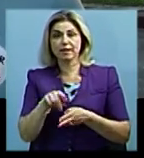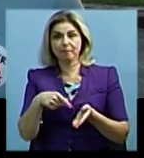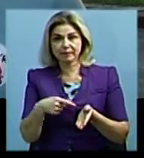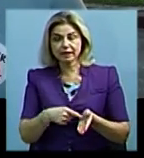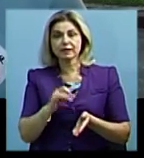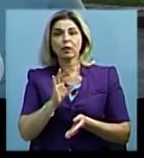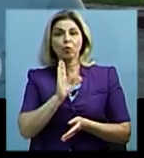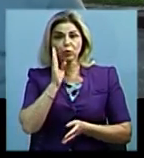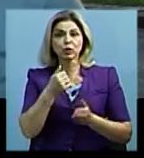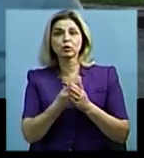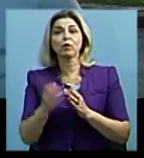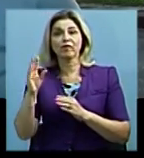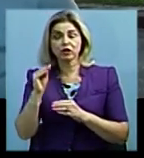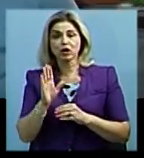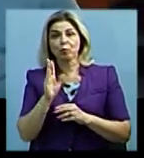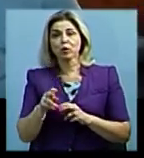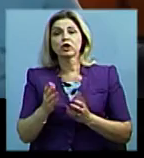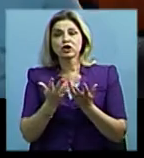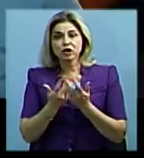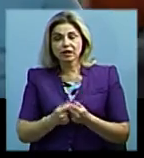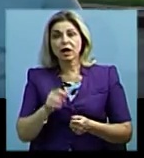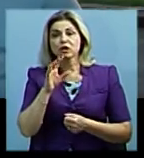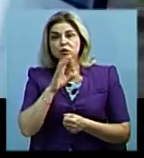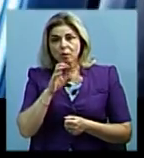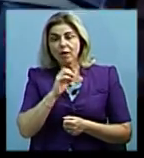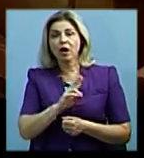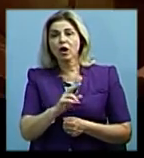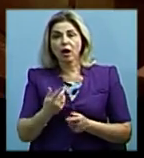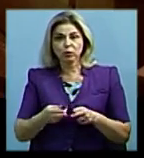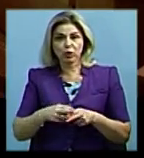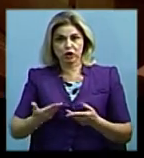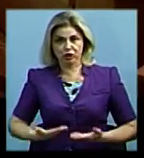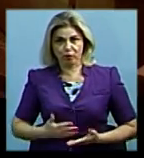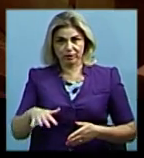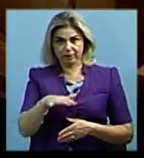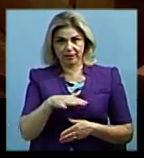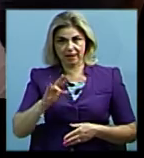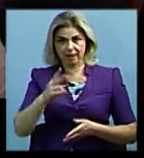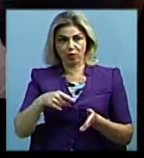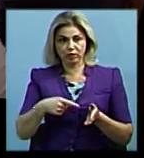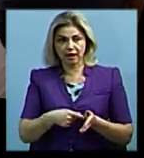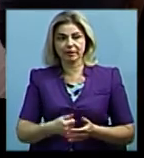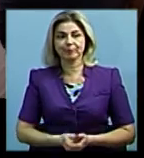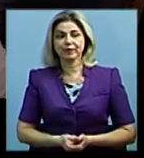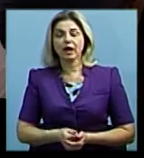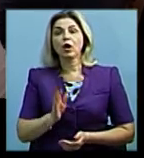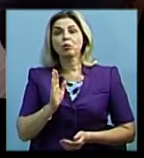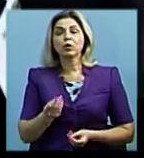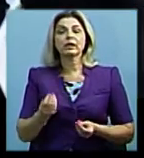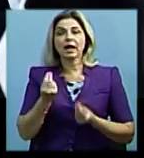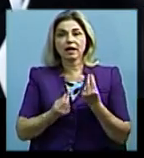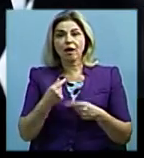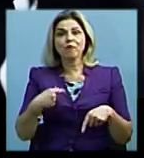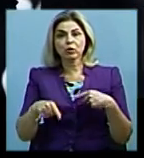кількість безпритульних тварин, які живуть на теренах Миколаєва. Відомі миколаївці зіграють у футбол, аби зібрати кошти на